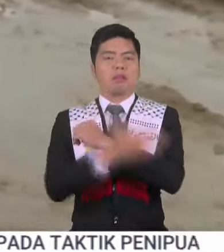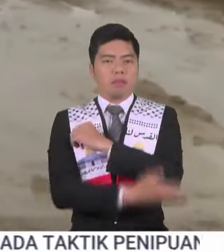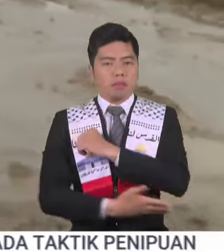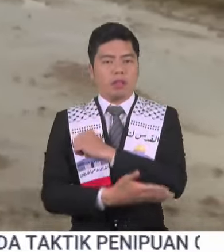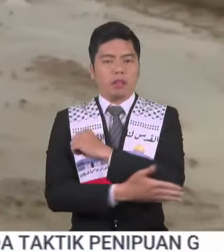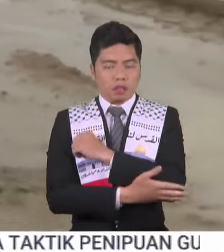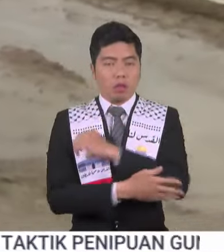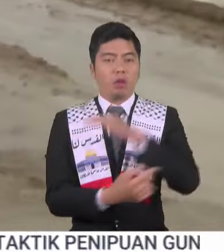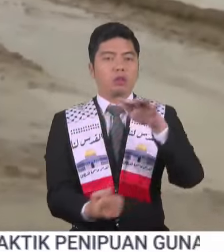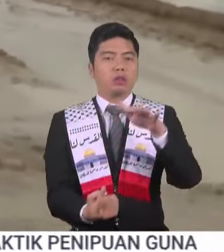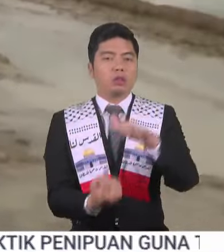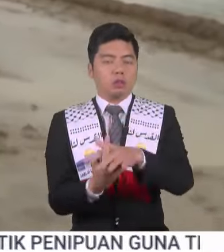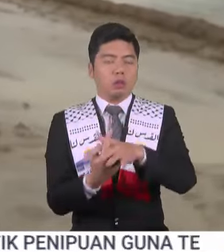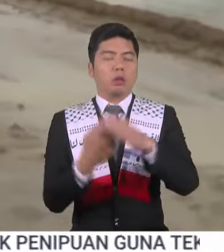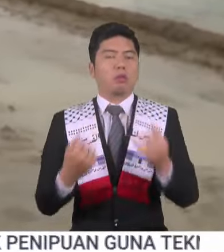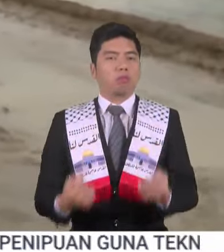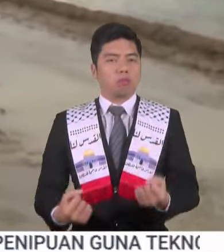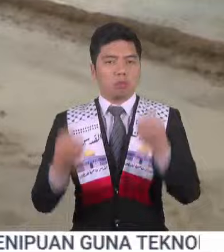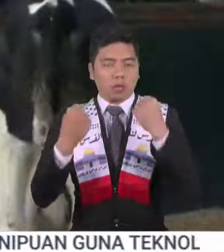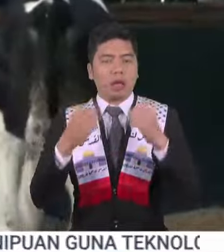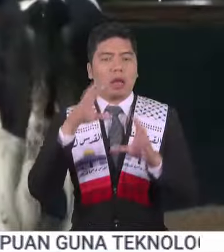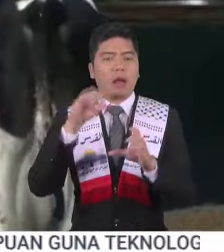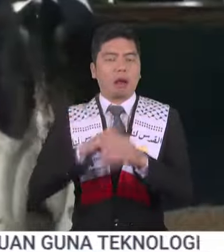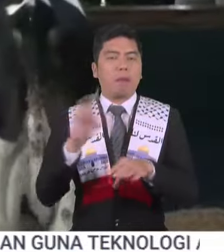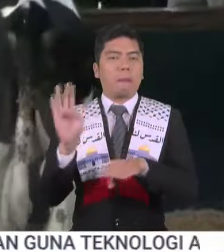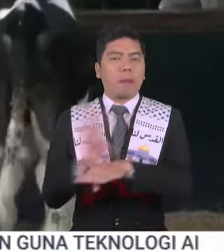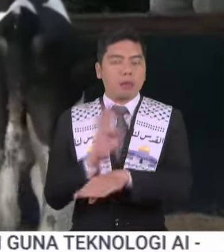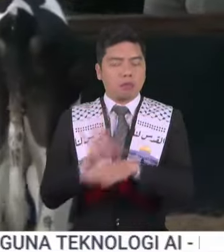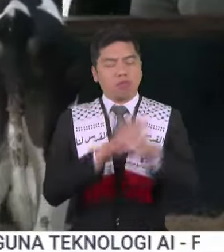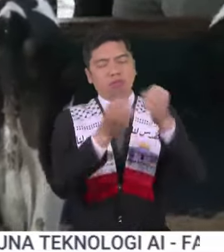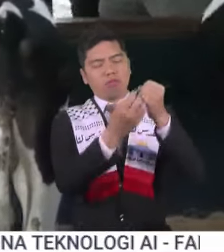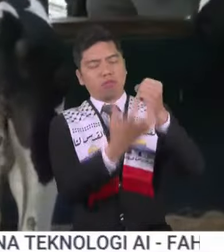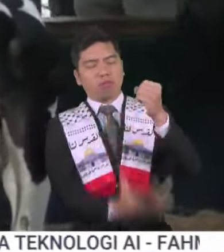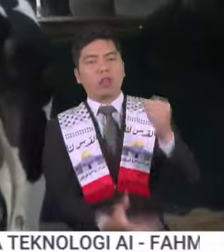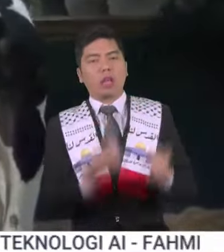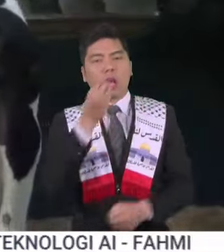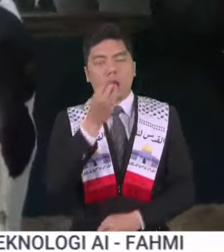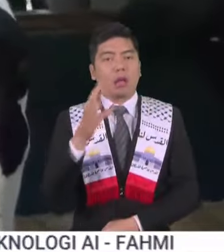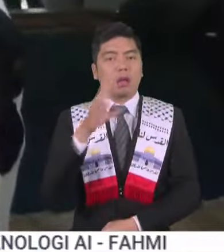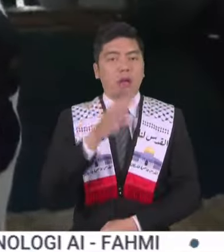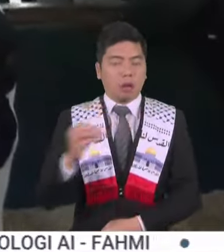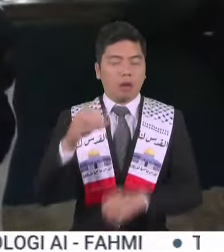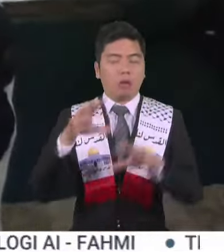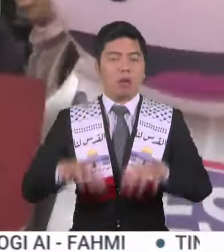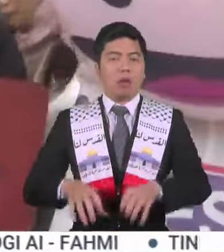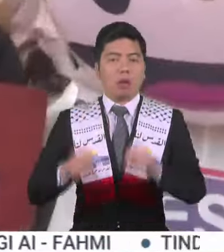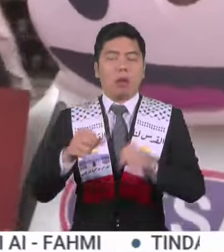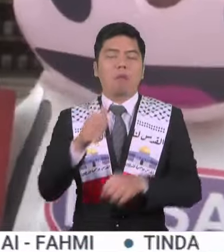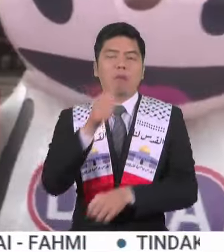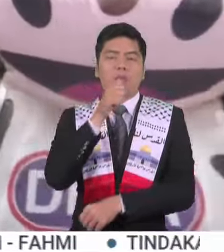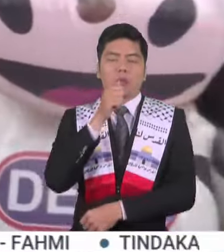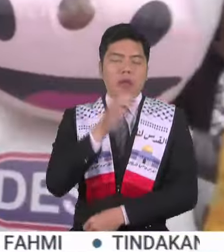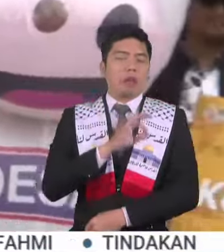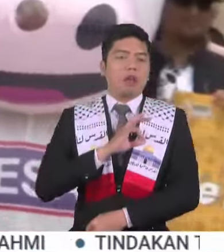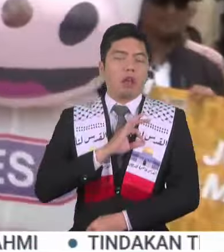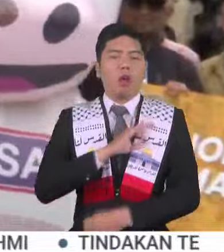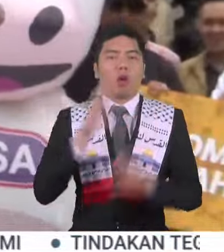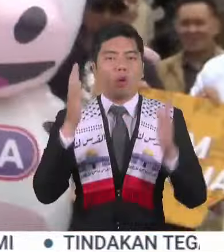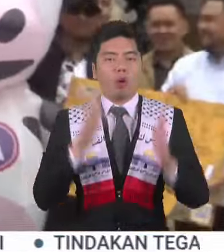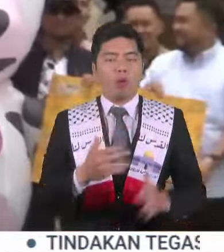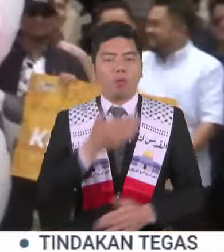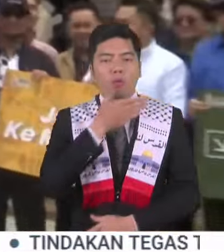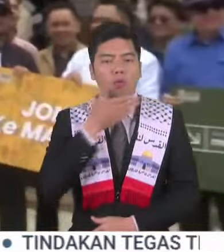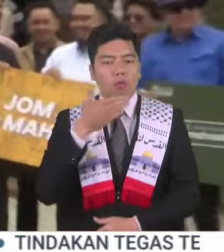mencetus pembangunan daya tahan dalam sektor keterjaminan makanan dan mengangkat minat golongan muda untuk turut